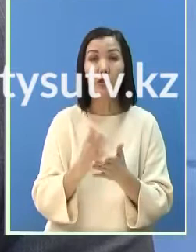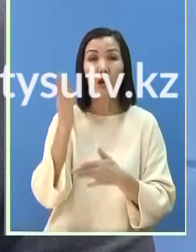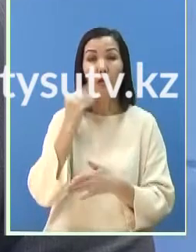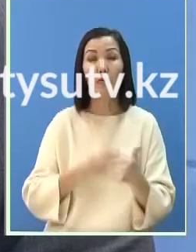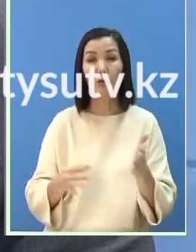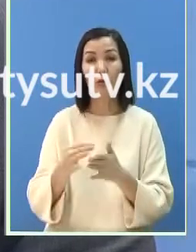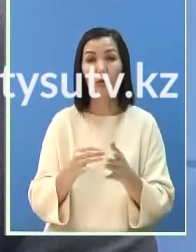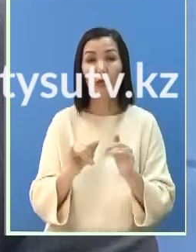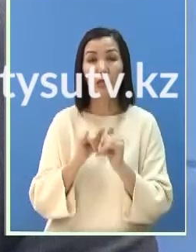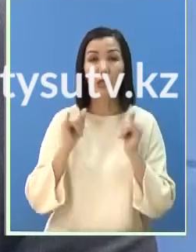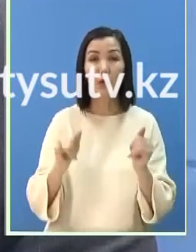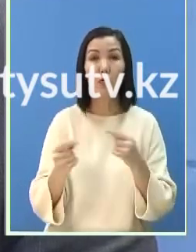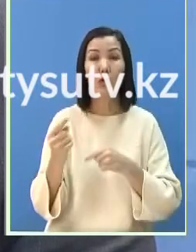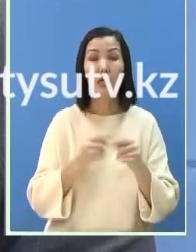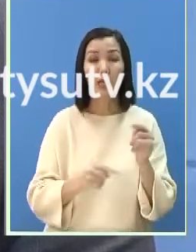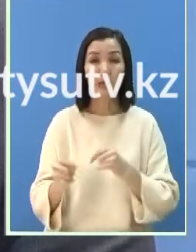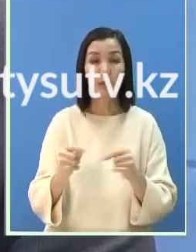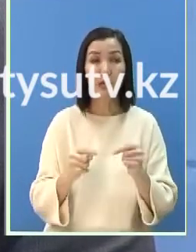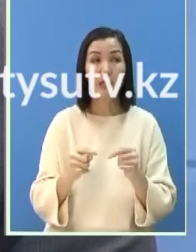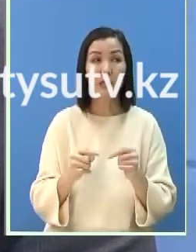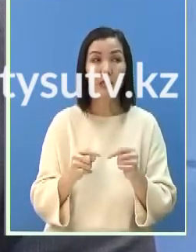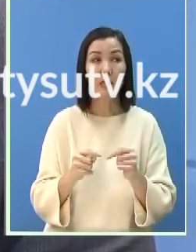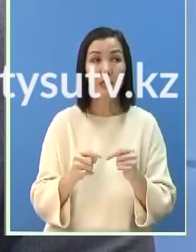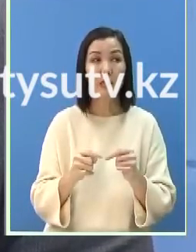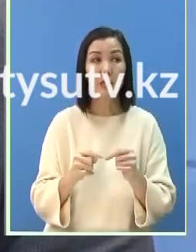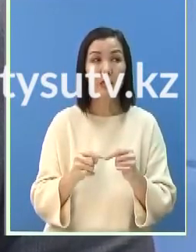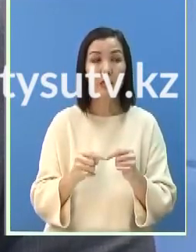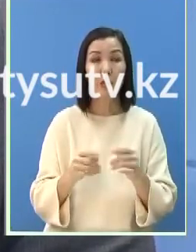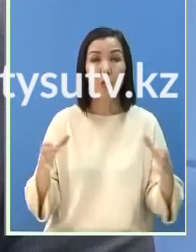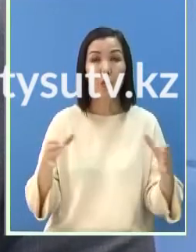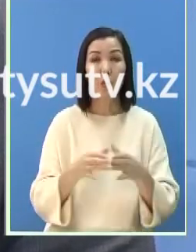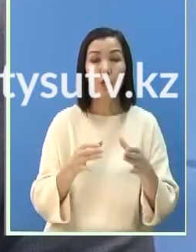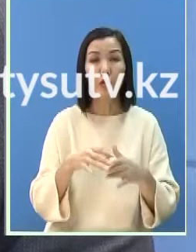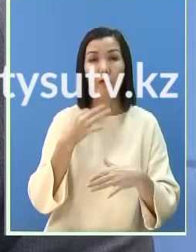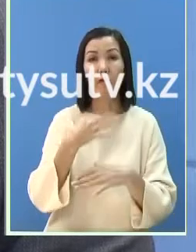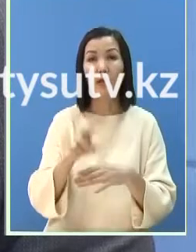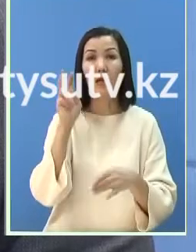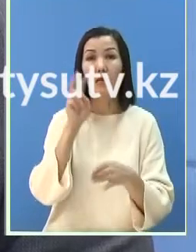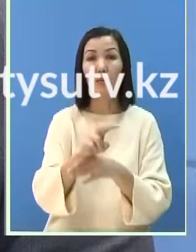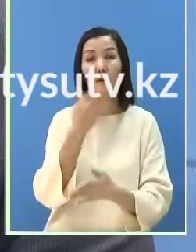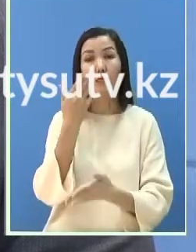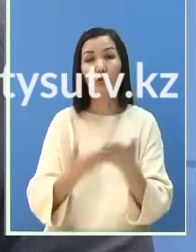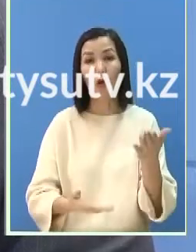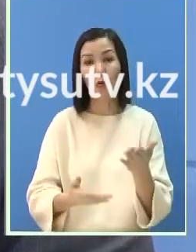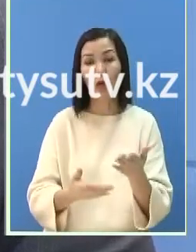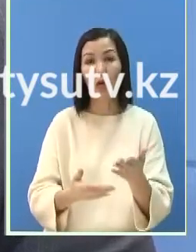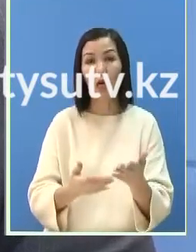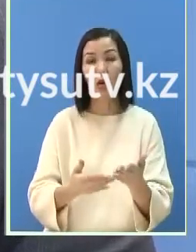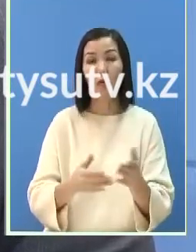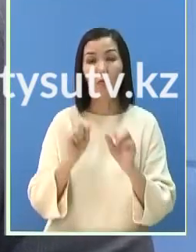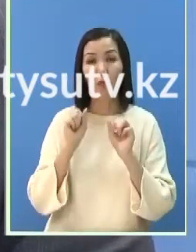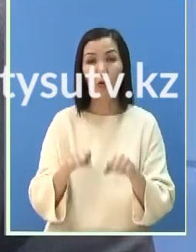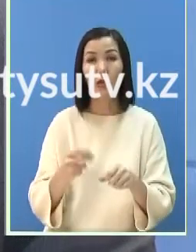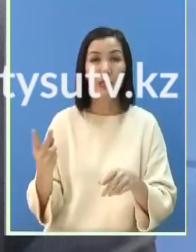облысындағы даму кәсіпкерлікті дамыту қорына, филиалына барып жүгінсе болады. Сонымен қатар екінші